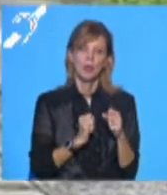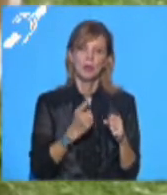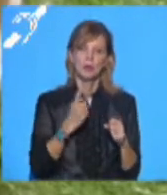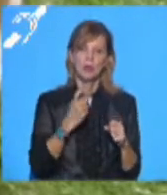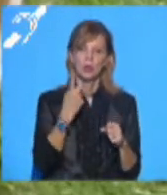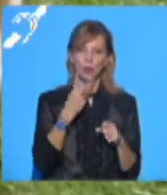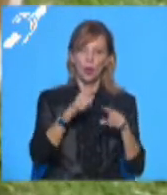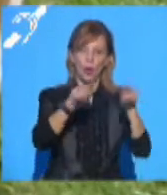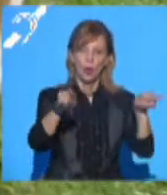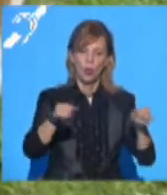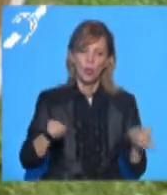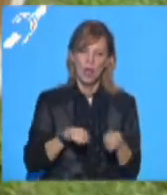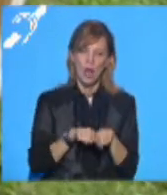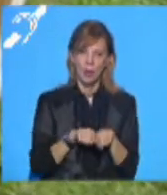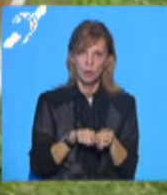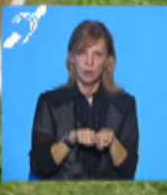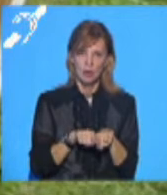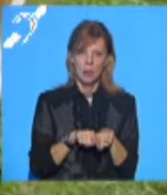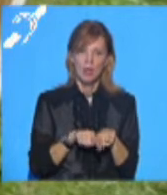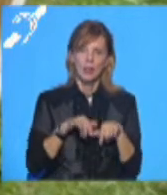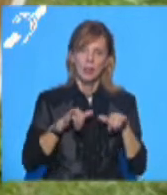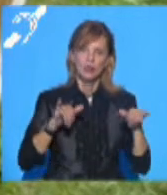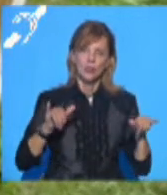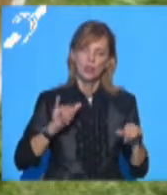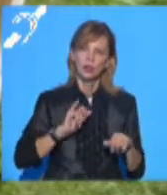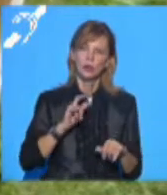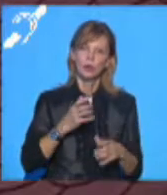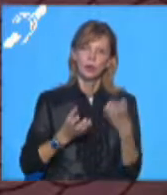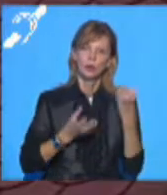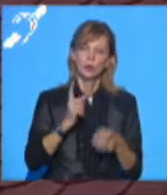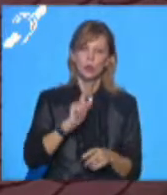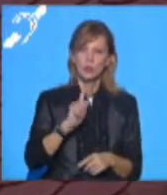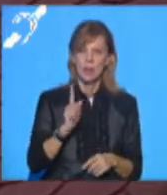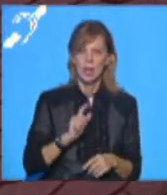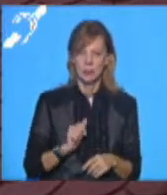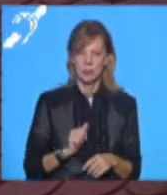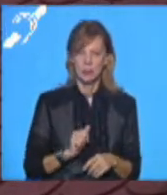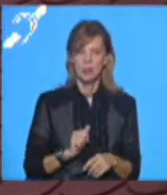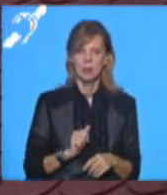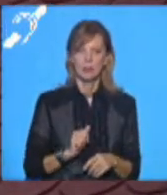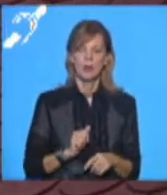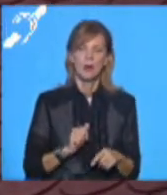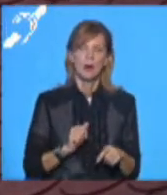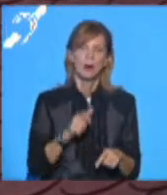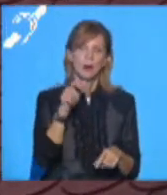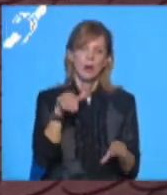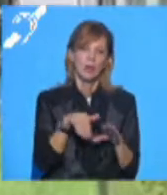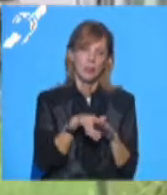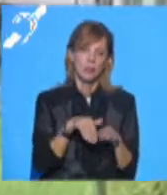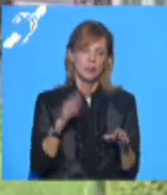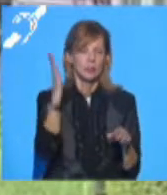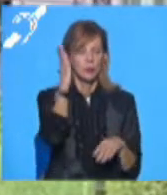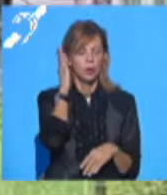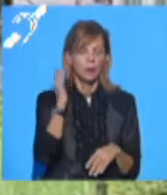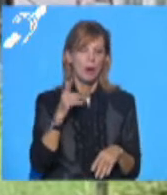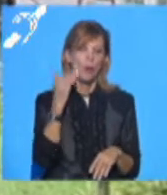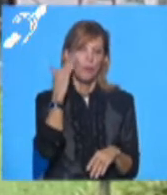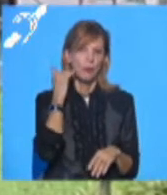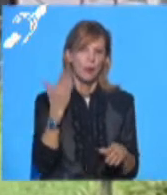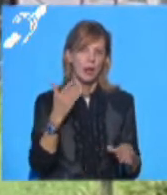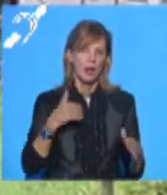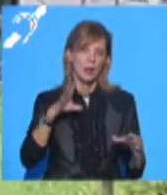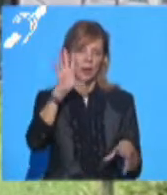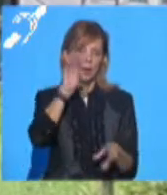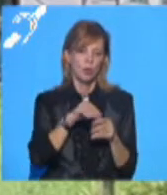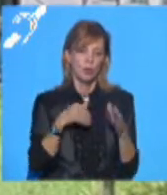lacuri. Incendiul nu s-a extins la vecinătăți și nu au fost victime. Personalul mănăstirii dormea în momentul în care au izbucnit flăcările. O femeie care locuiește